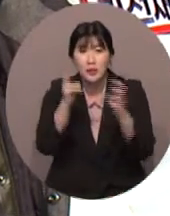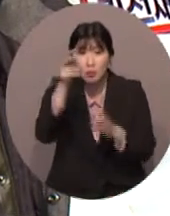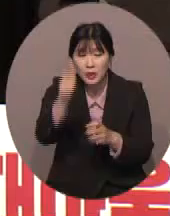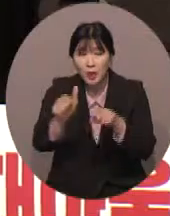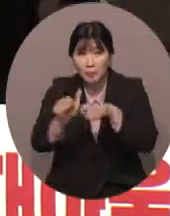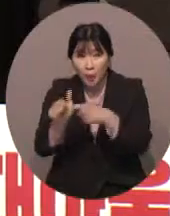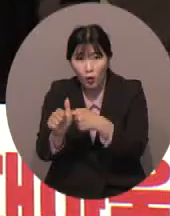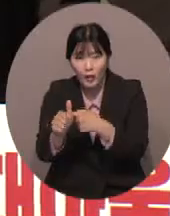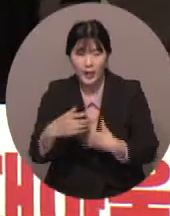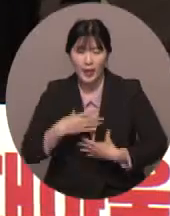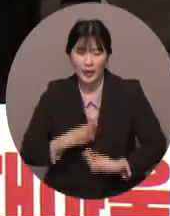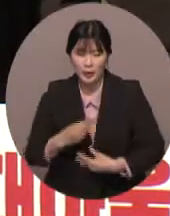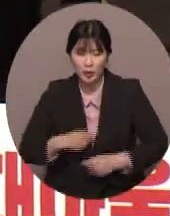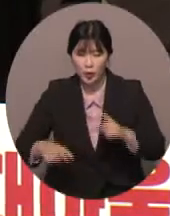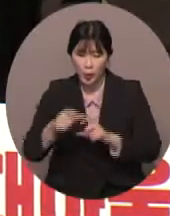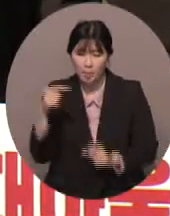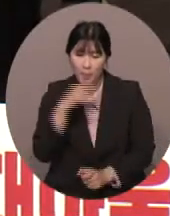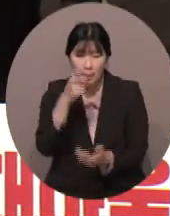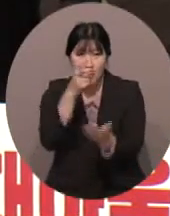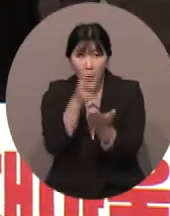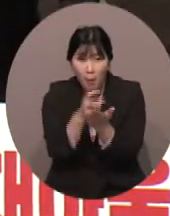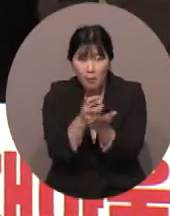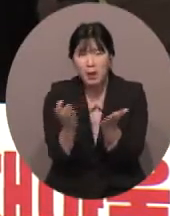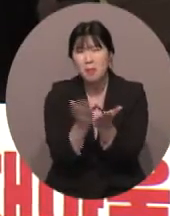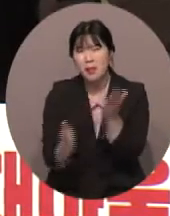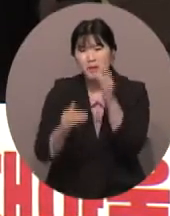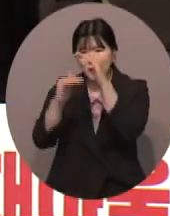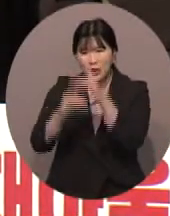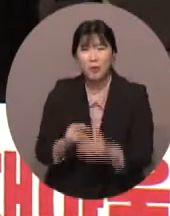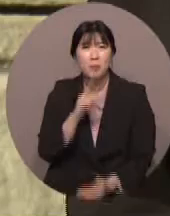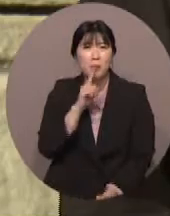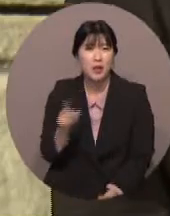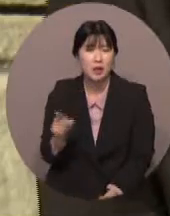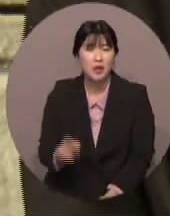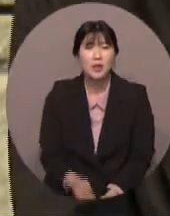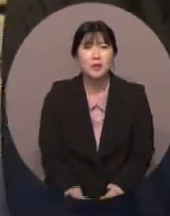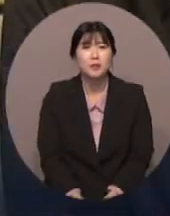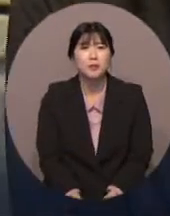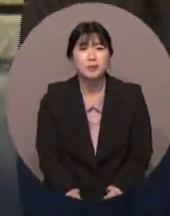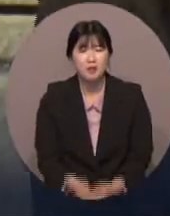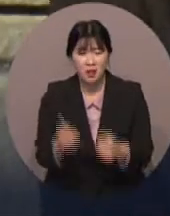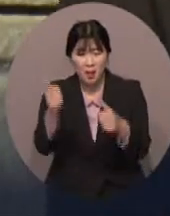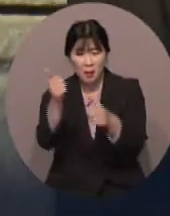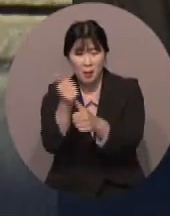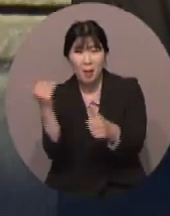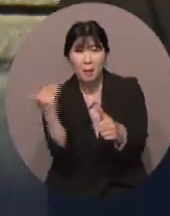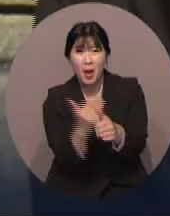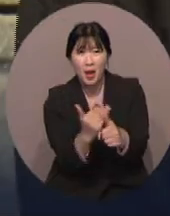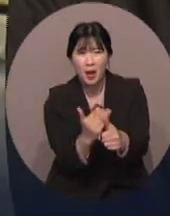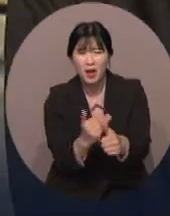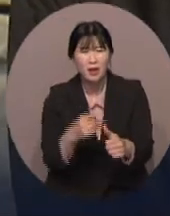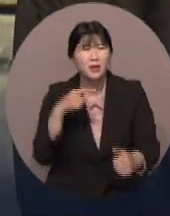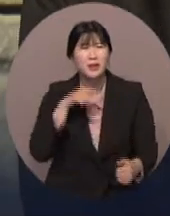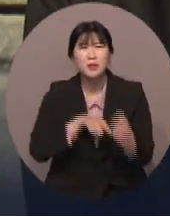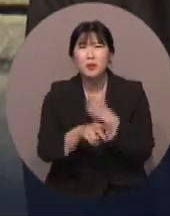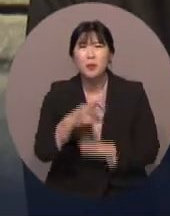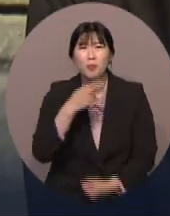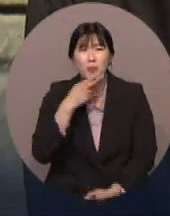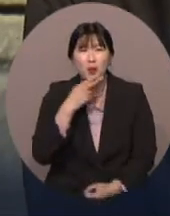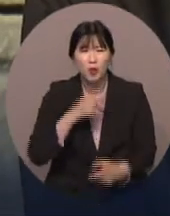처벌해 안전사고를 예방하자는 법추지에 맞지 않다는 겁니다 꼬리 자르기식 처벌로는 제대로 된